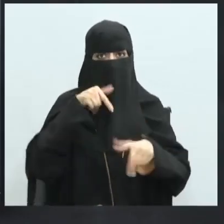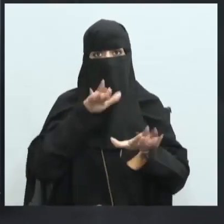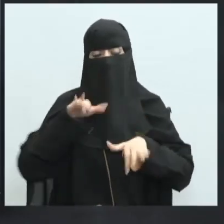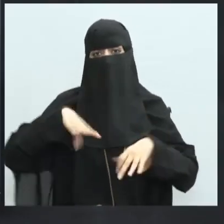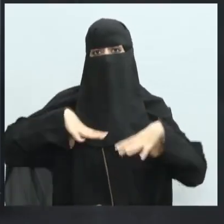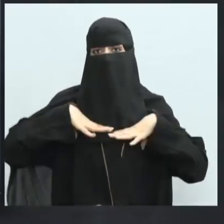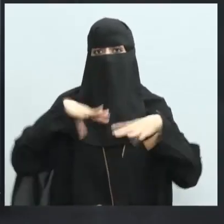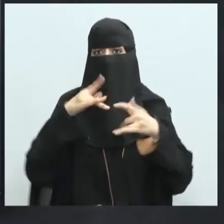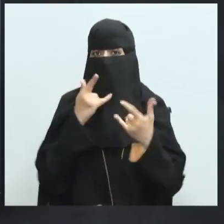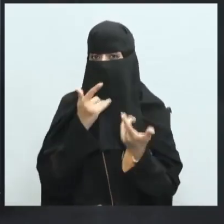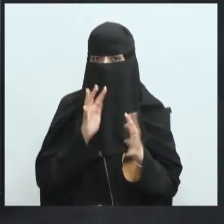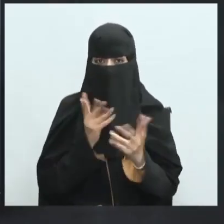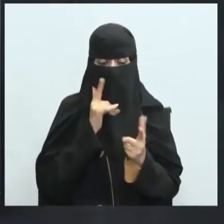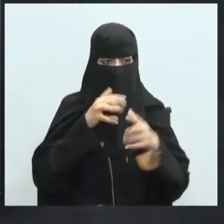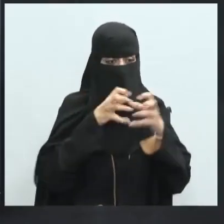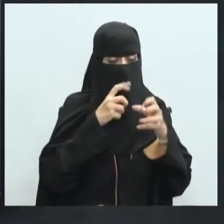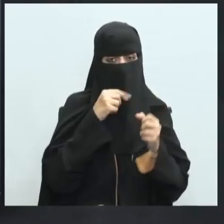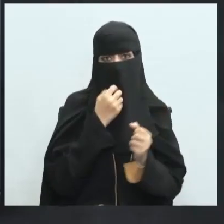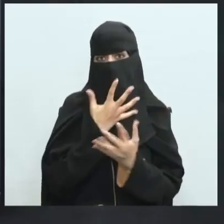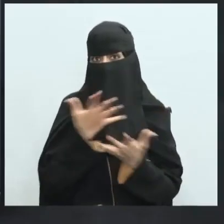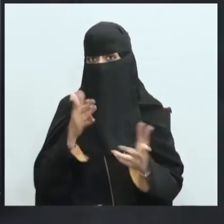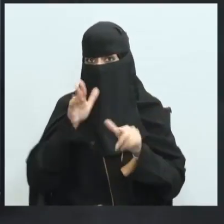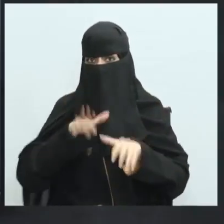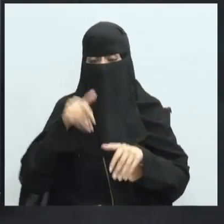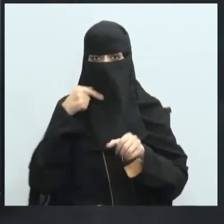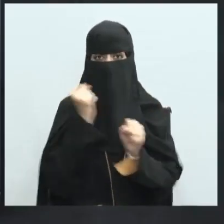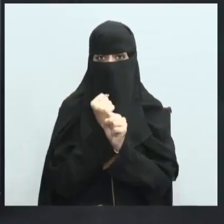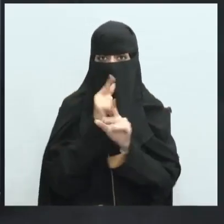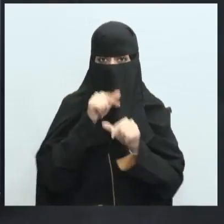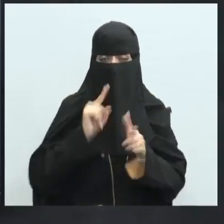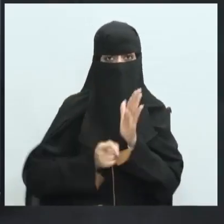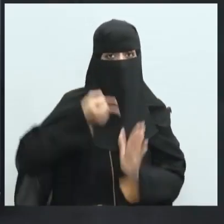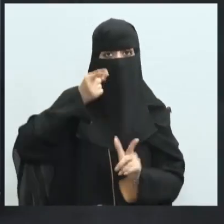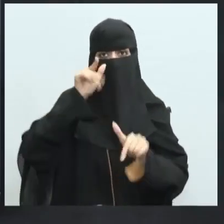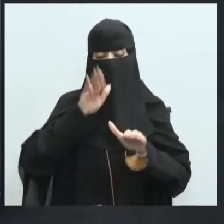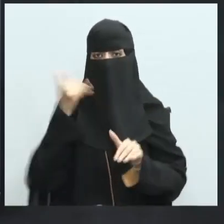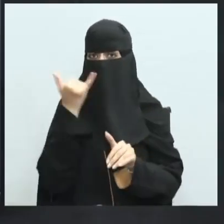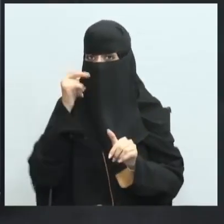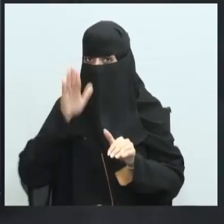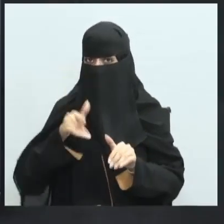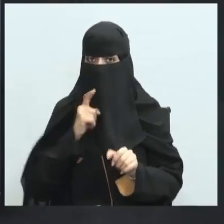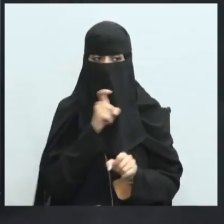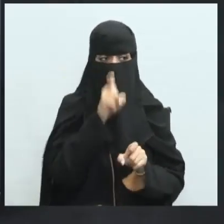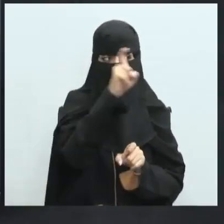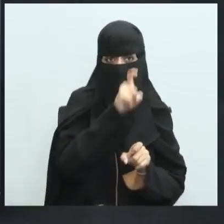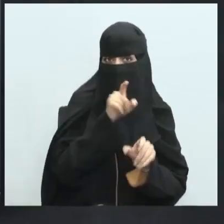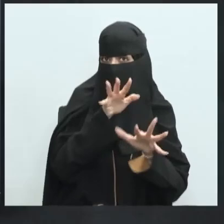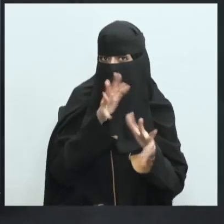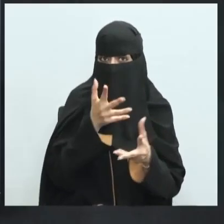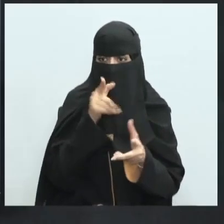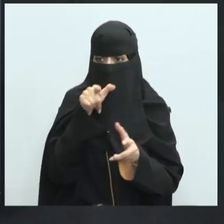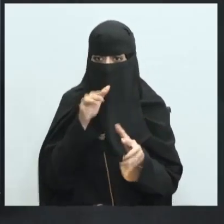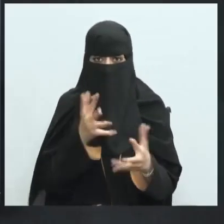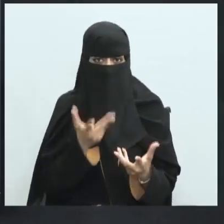كثير من التفاصيل عن هذه الشركه يفيد ذلك في امرين الامر الاول انه ربما تسال عن